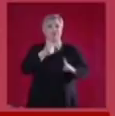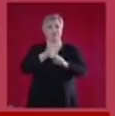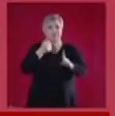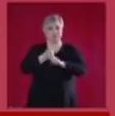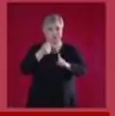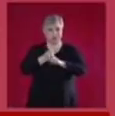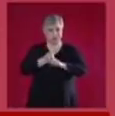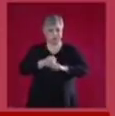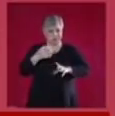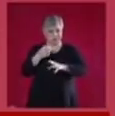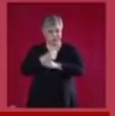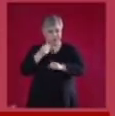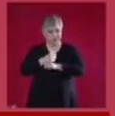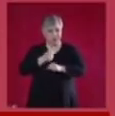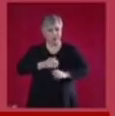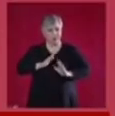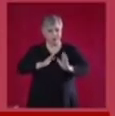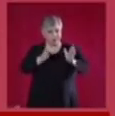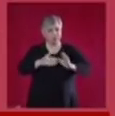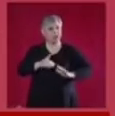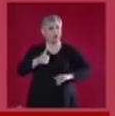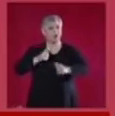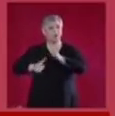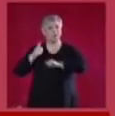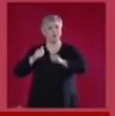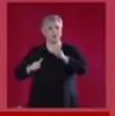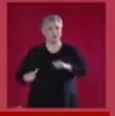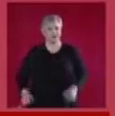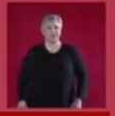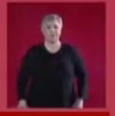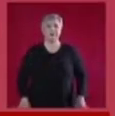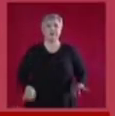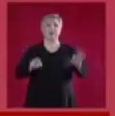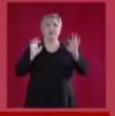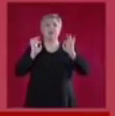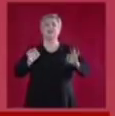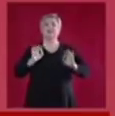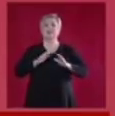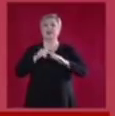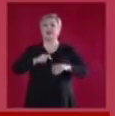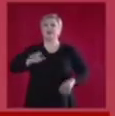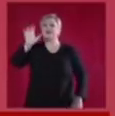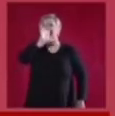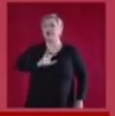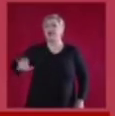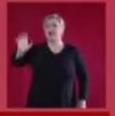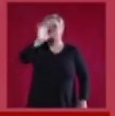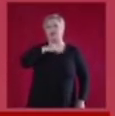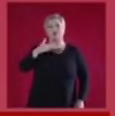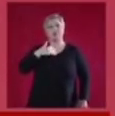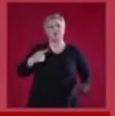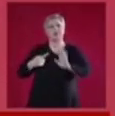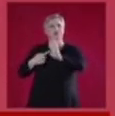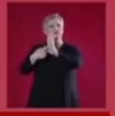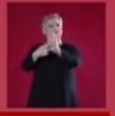πίσω η χώρα και θα στείλουμε βεβαίως και μήνυμα σε όλη την ευρώπη έχουν